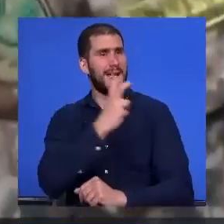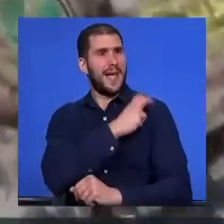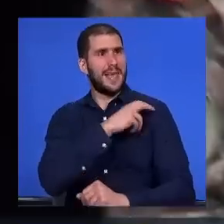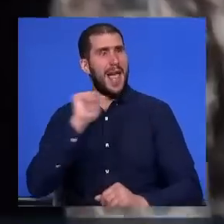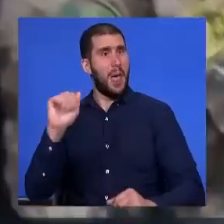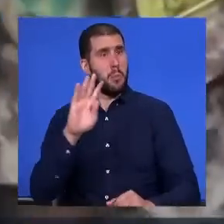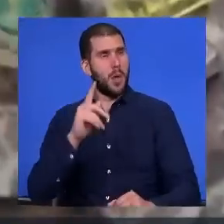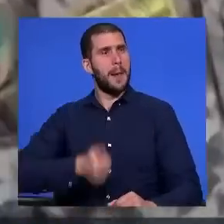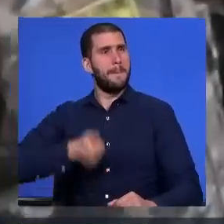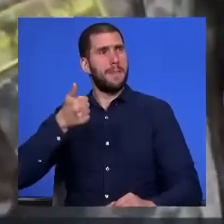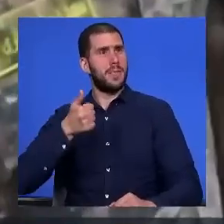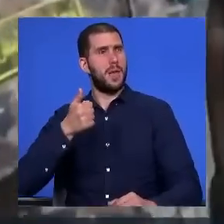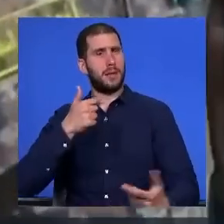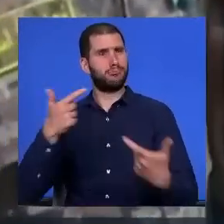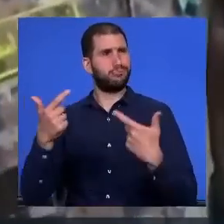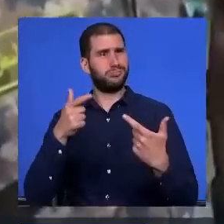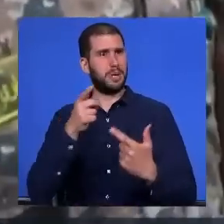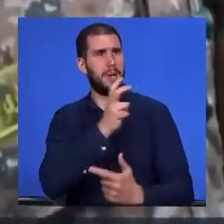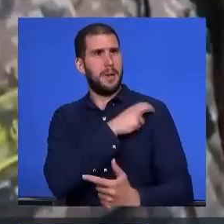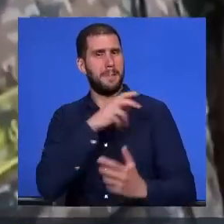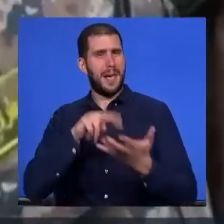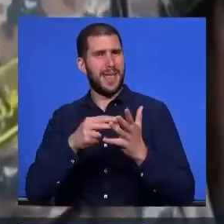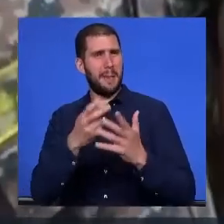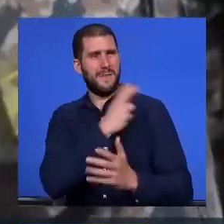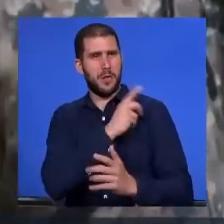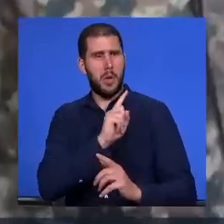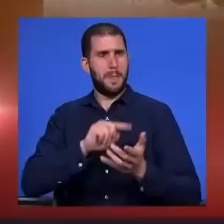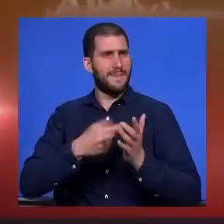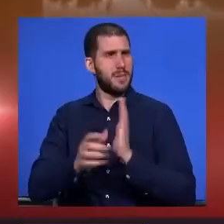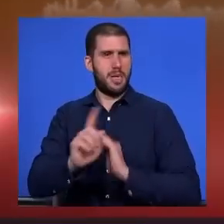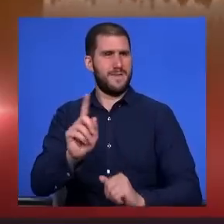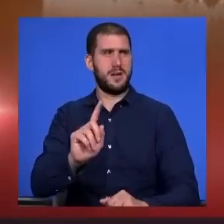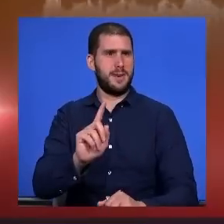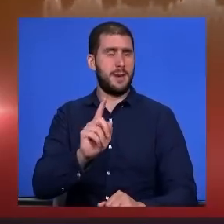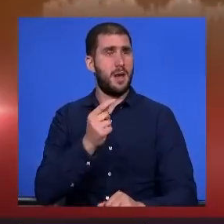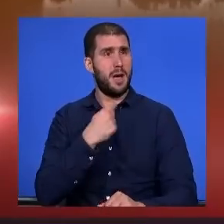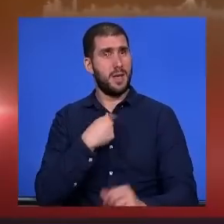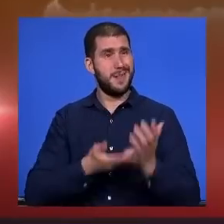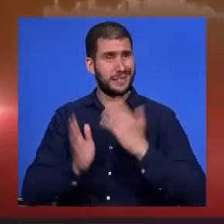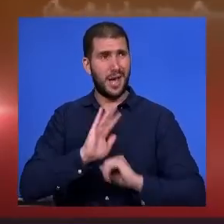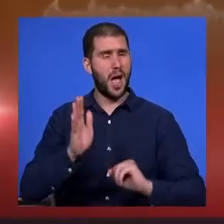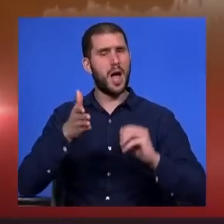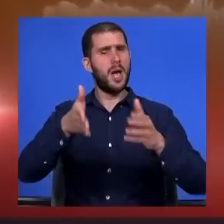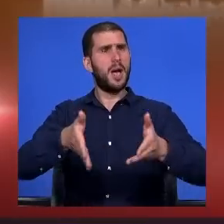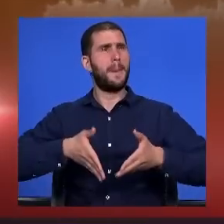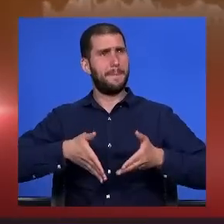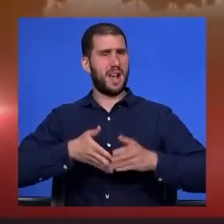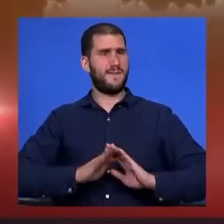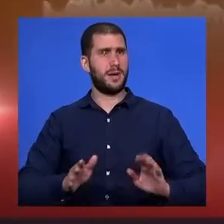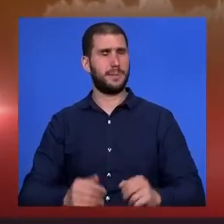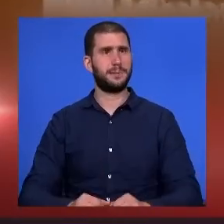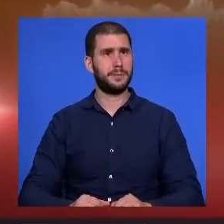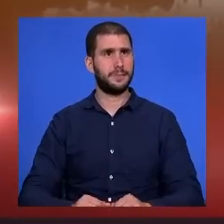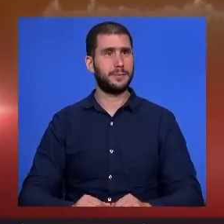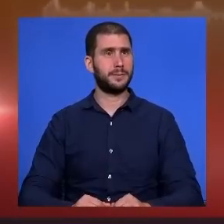בוהן שמנהל את המערכה מחדר הפיקוד שלו ממש לא מתכוון לוותר. לן אחרוג אלא מחמולן על